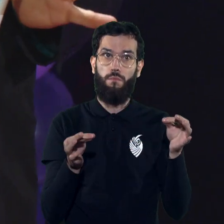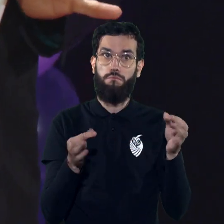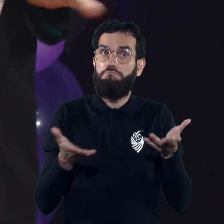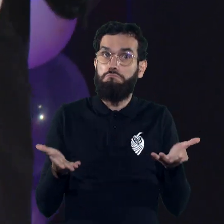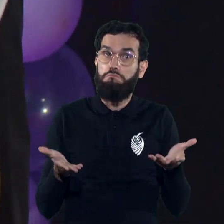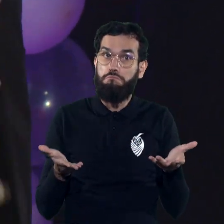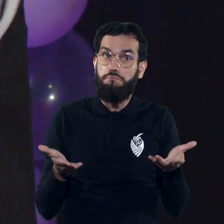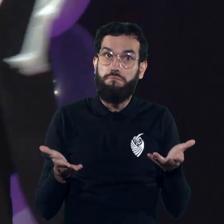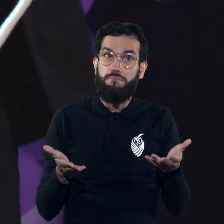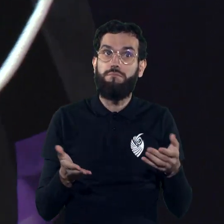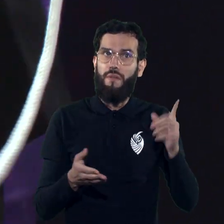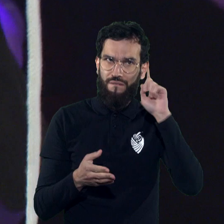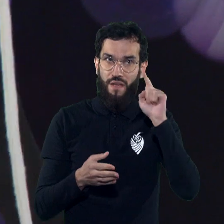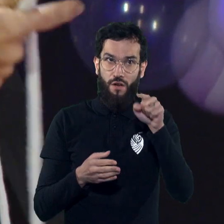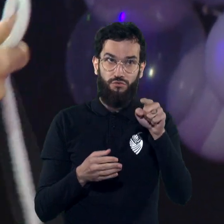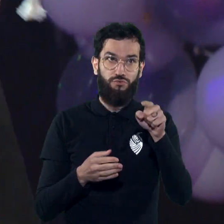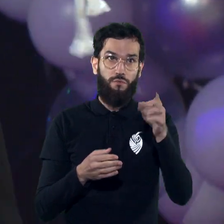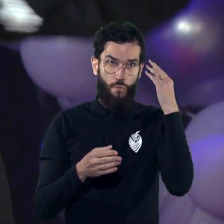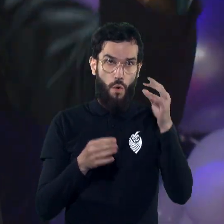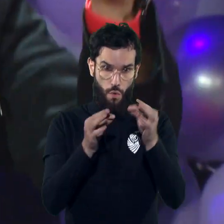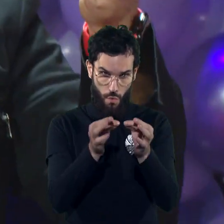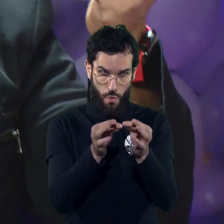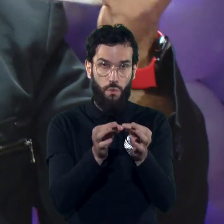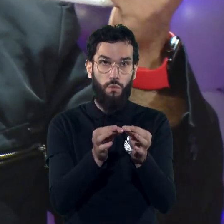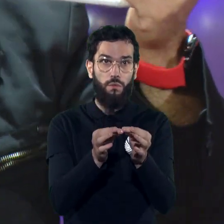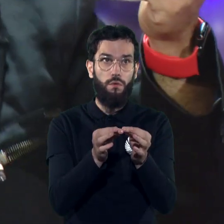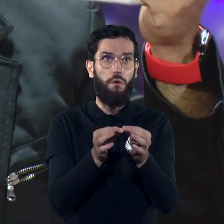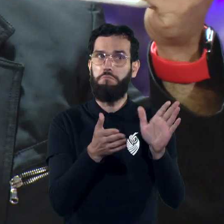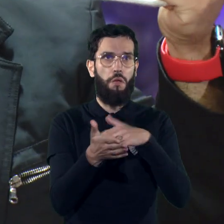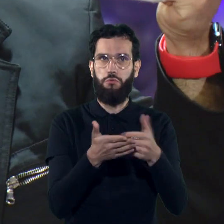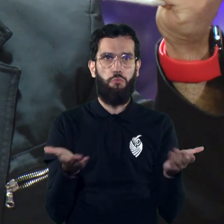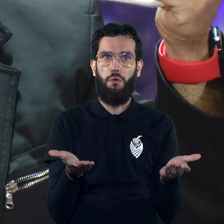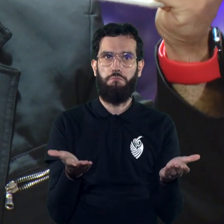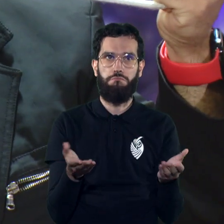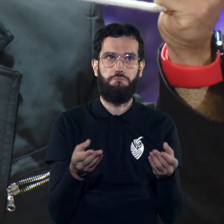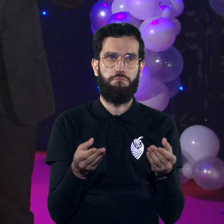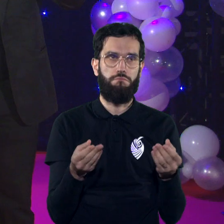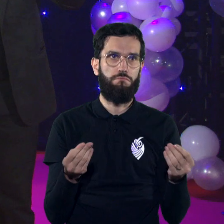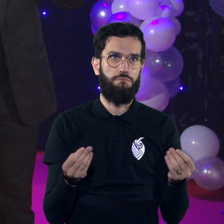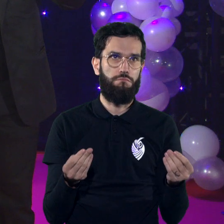rozviazať. To znamená, že tie konce, čo celú dobu trčali z vrecka, nepotrebujem.